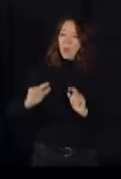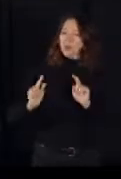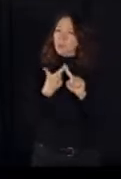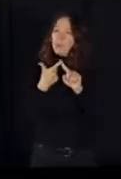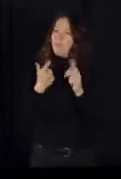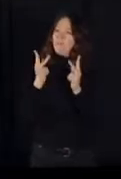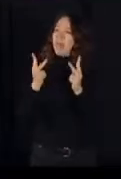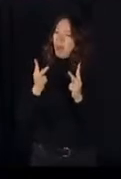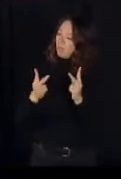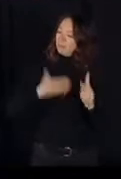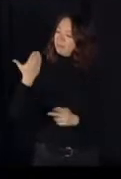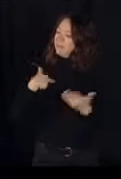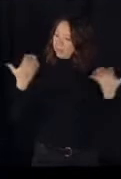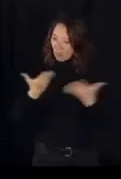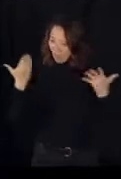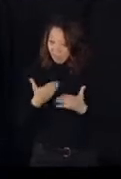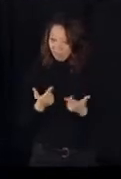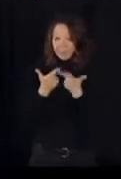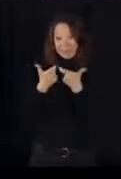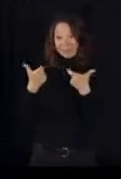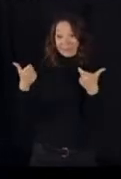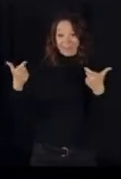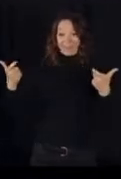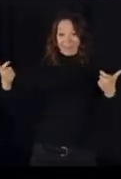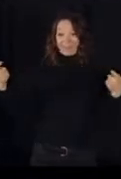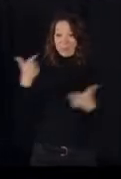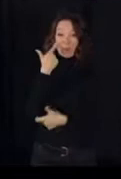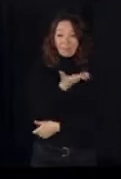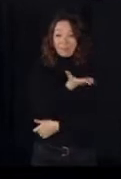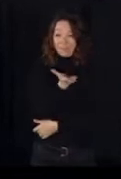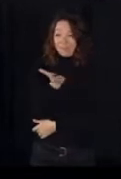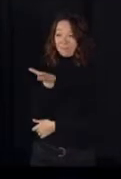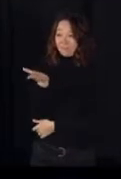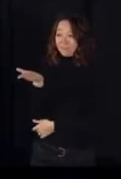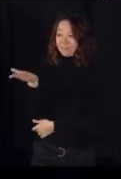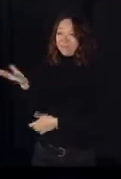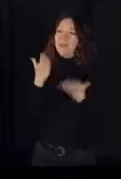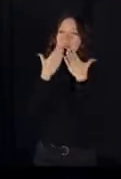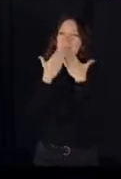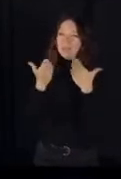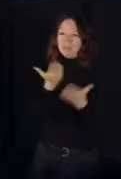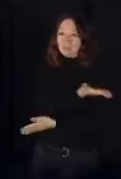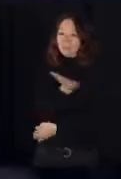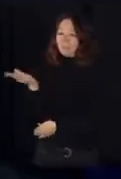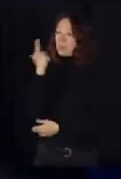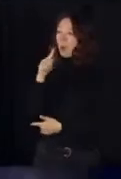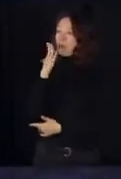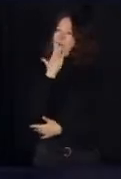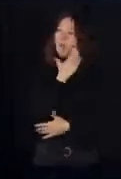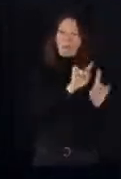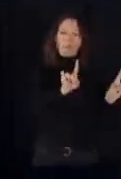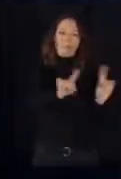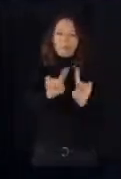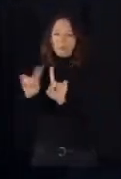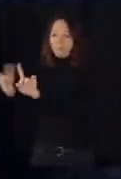d'Éclore, c'est la diversité que vous avez pu voir. Merci à vous tous pour vos couleurs, pour